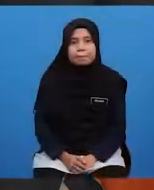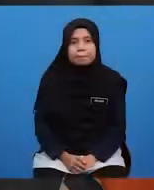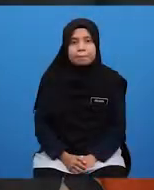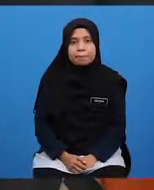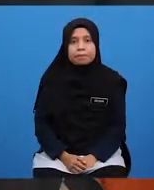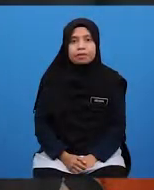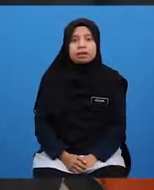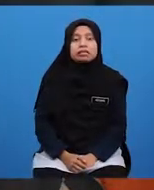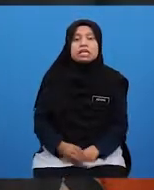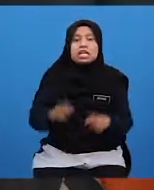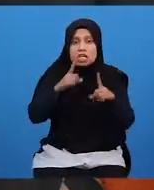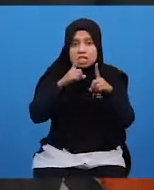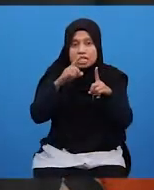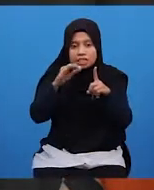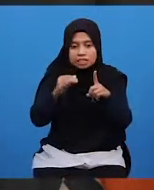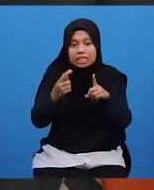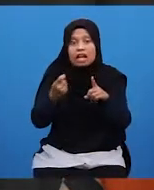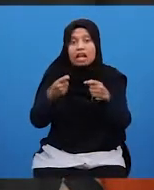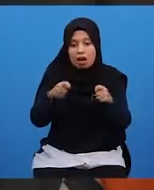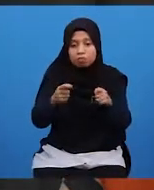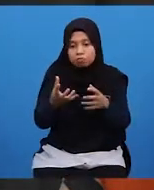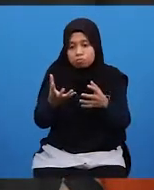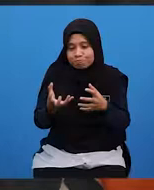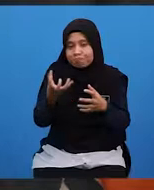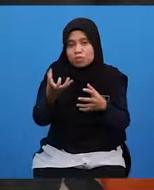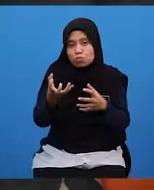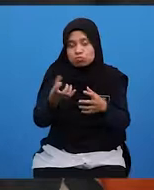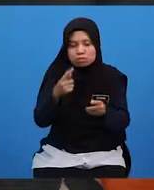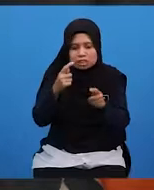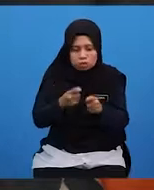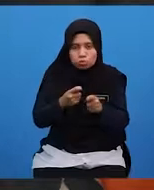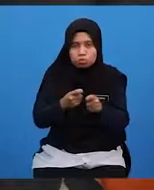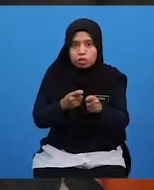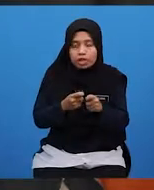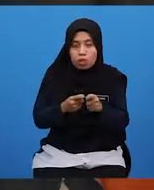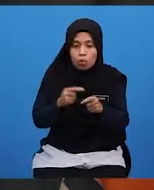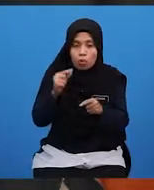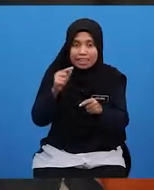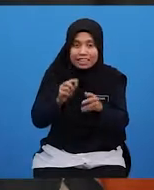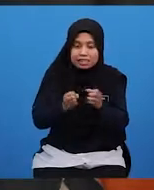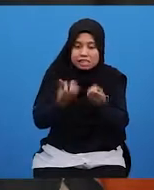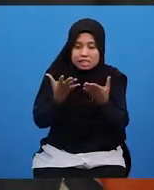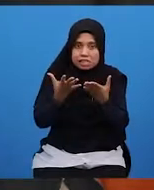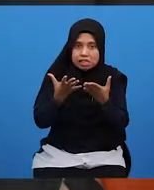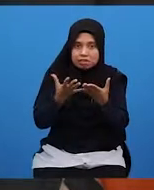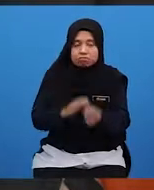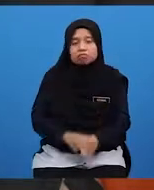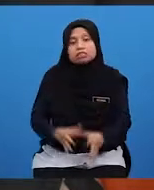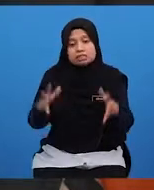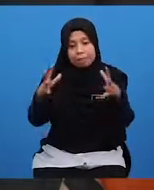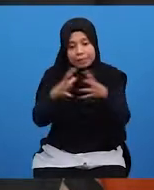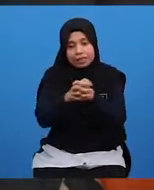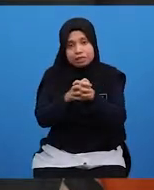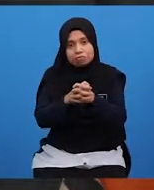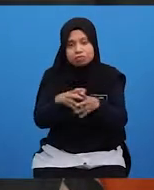Ini adalah lilin yang telah dibekukan dan ditentukan kualiti sebatiannya. Lilin ini